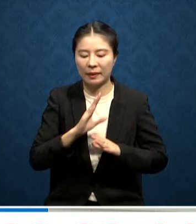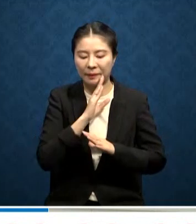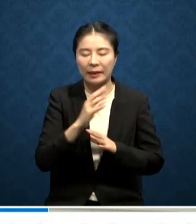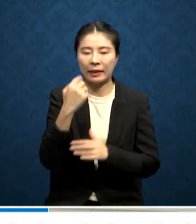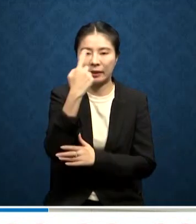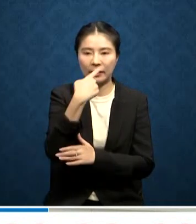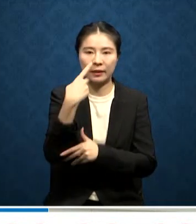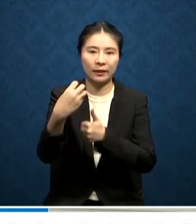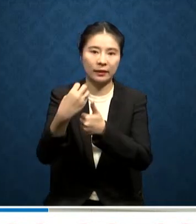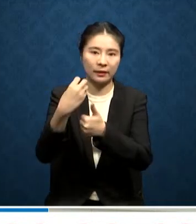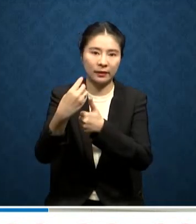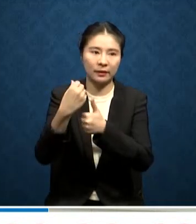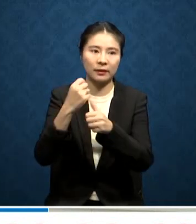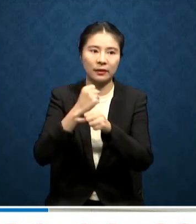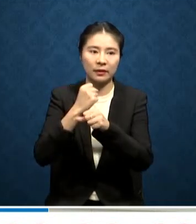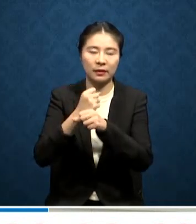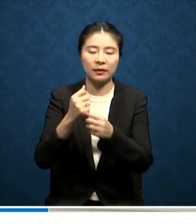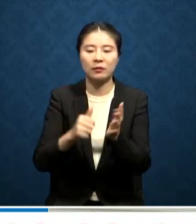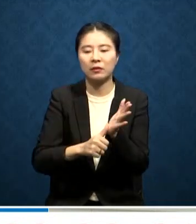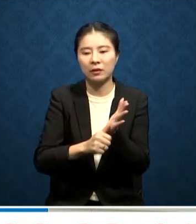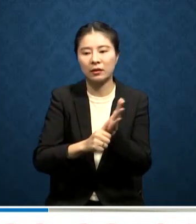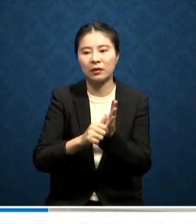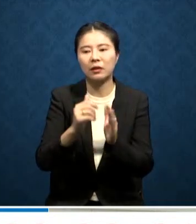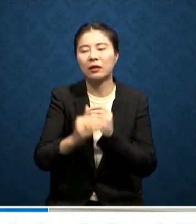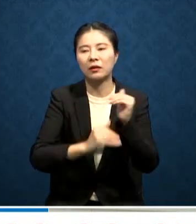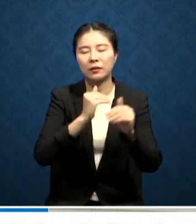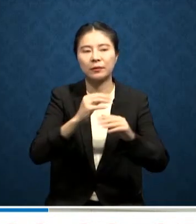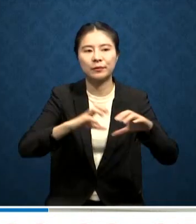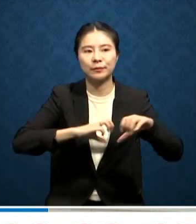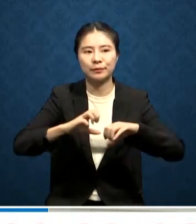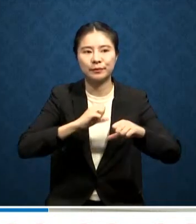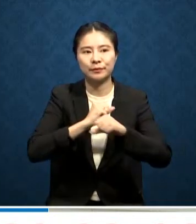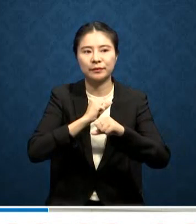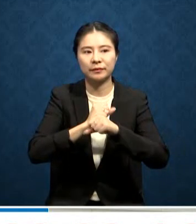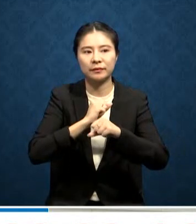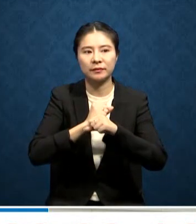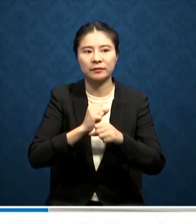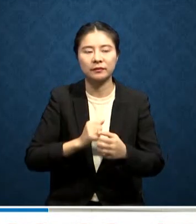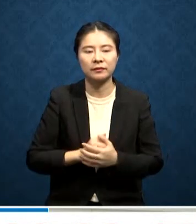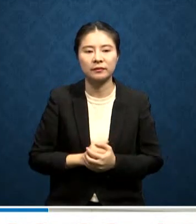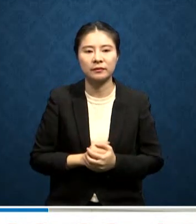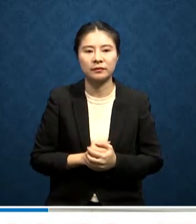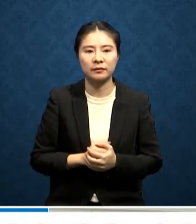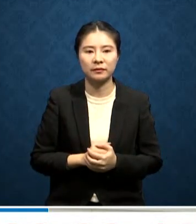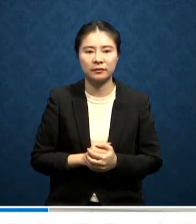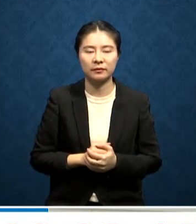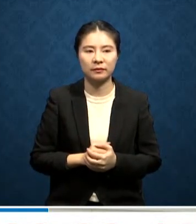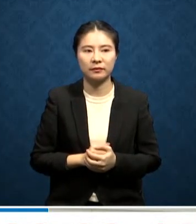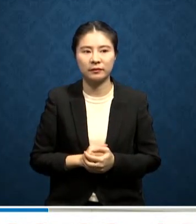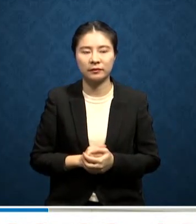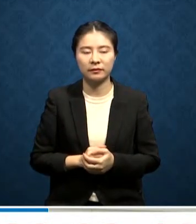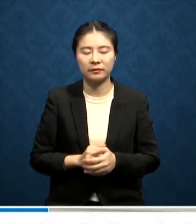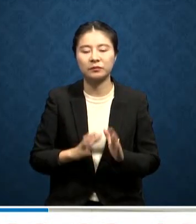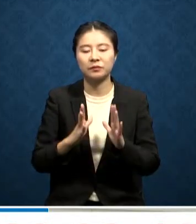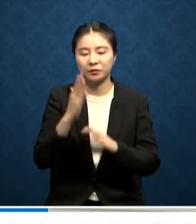นี้และขอให้คำมั่นว่าจะนำข้อสังเกตและข้อเสนอแนะของท่านไปพิจารณาเพื่อปรับปรุงการดำเนินงานของก.พ.และสำนักงานก.พ.ให้ดียิ่ง